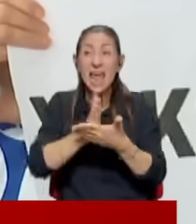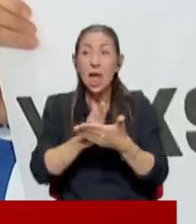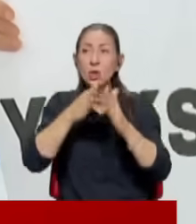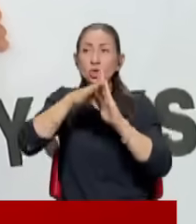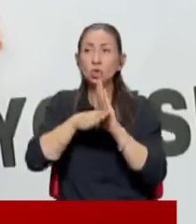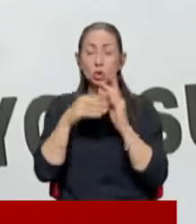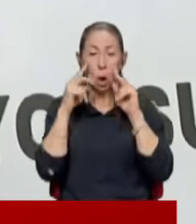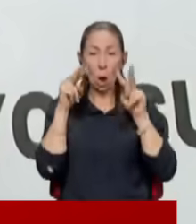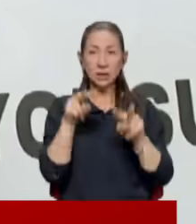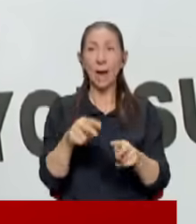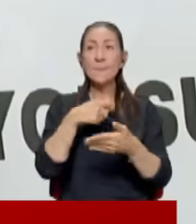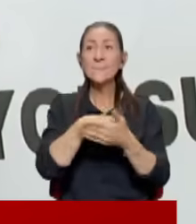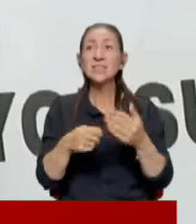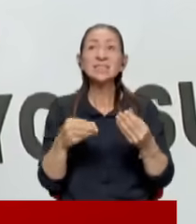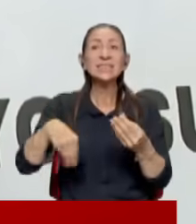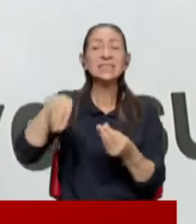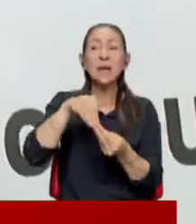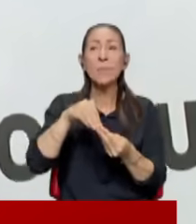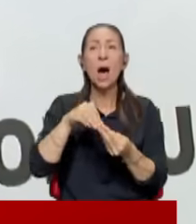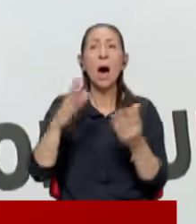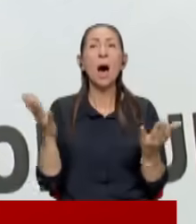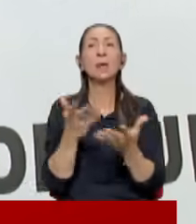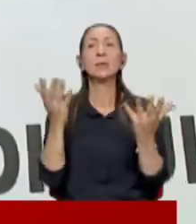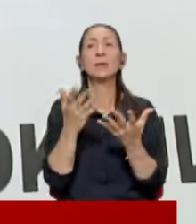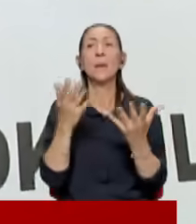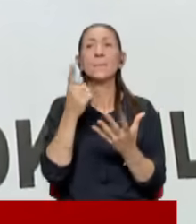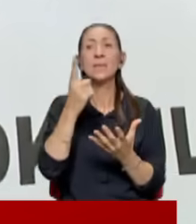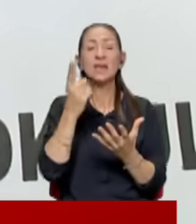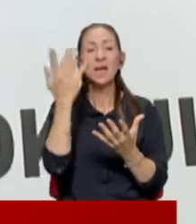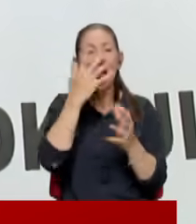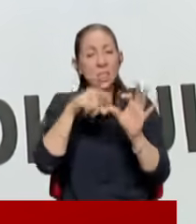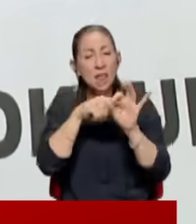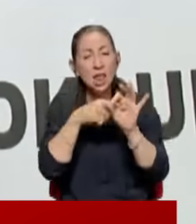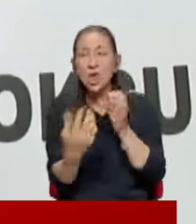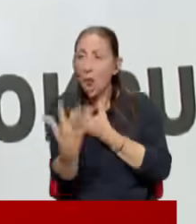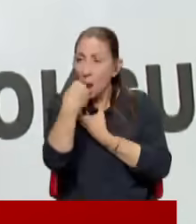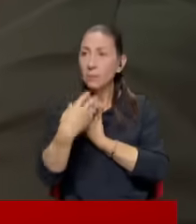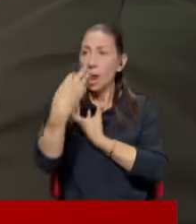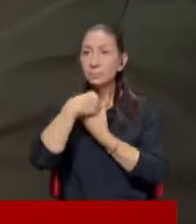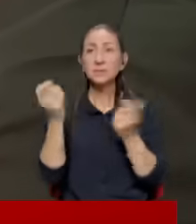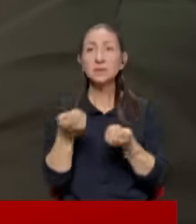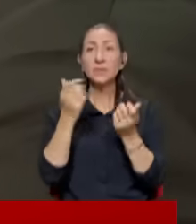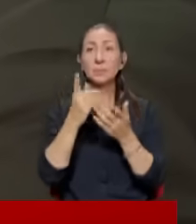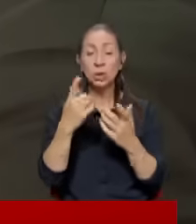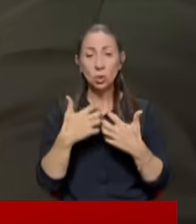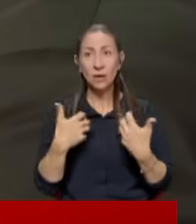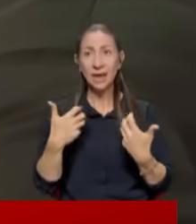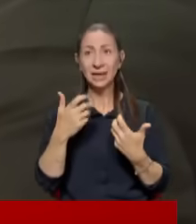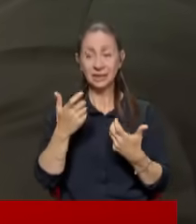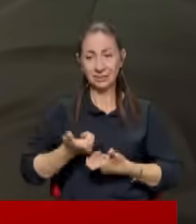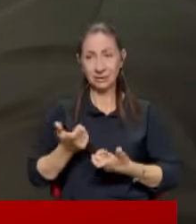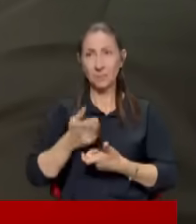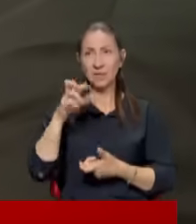düşük göstererek maaş artışlarımızı adeta bir kara delik gibi yutmaya devam ediyor. Şu an bir güvenlik